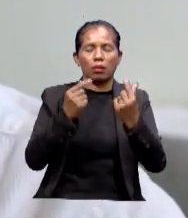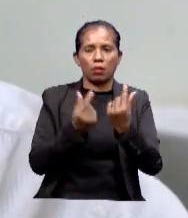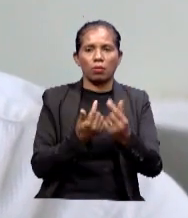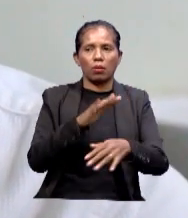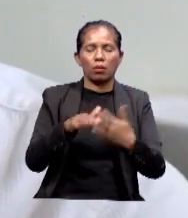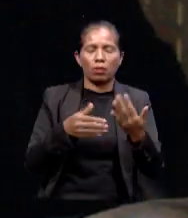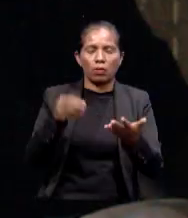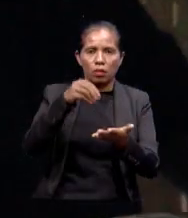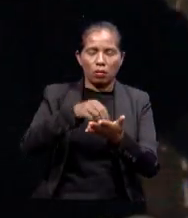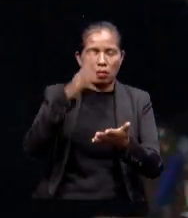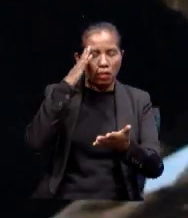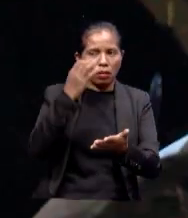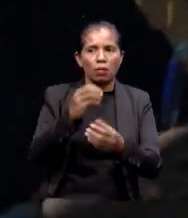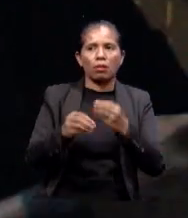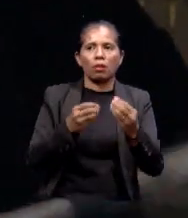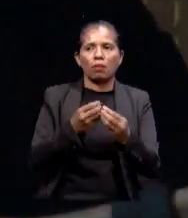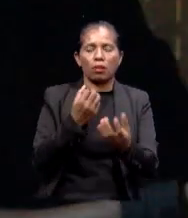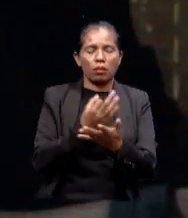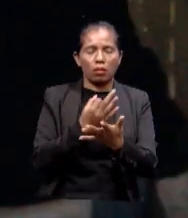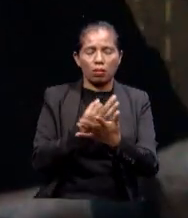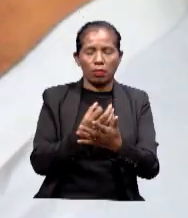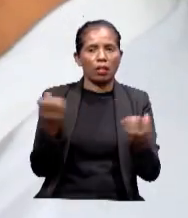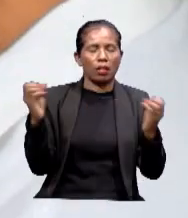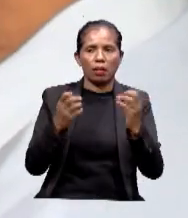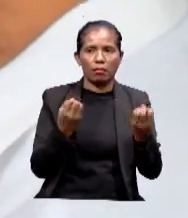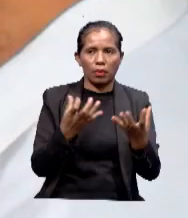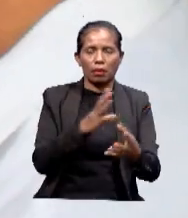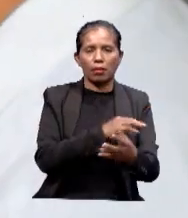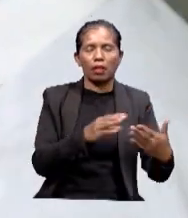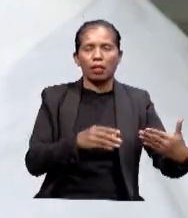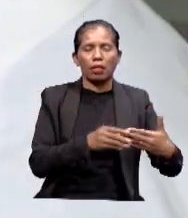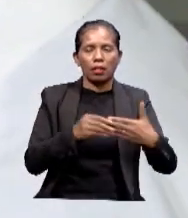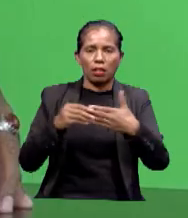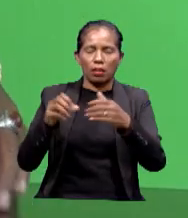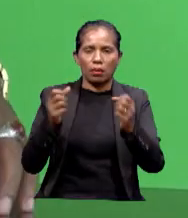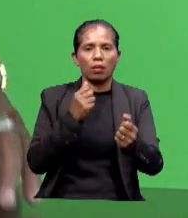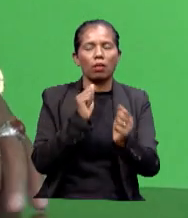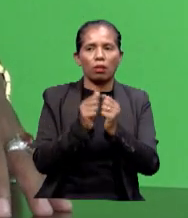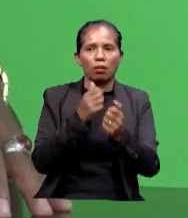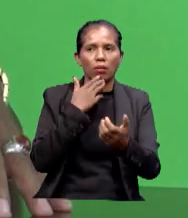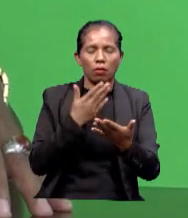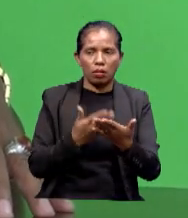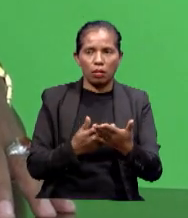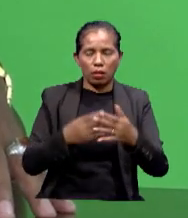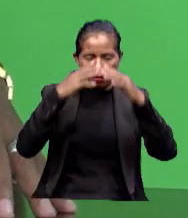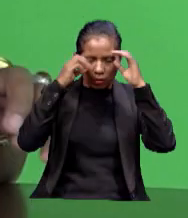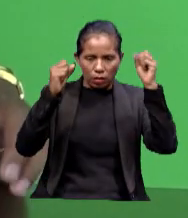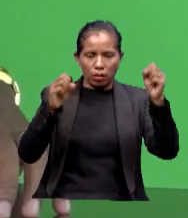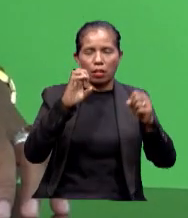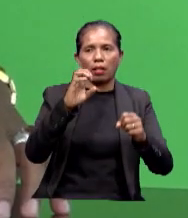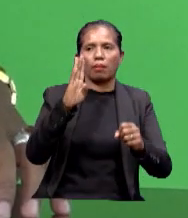hanin mutu kona ba orsamento nebe la suficiente nune bela organiza liga ne ho diak. Ia sorenselu presidente Emmanuel